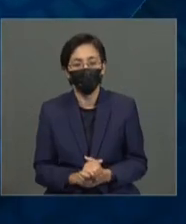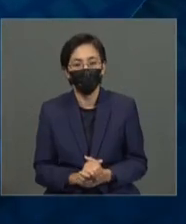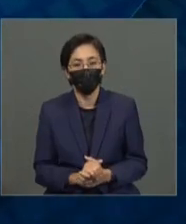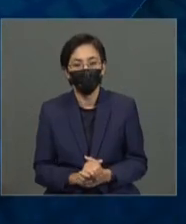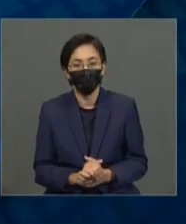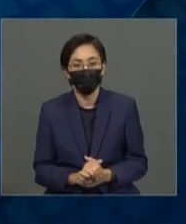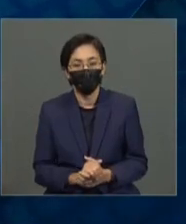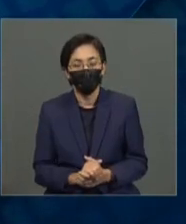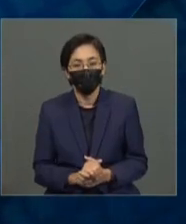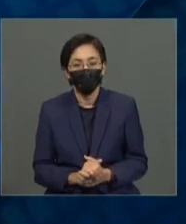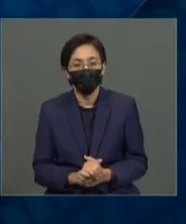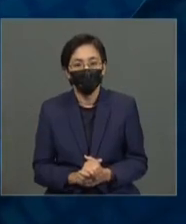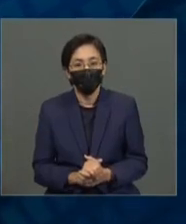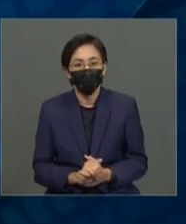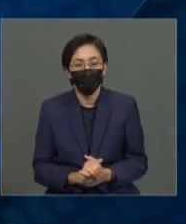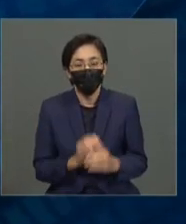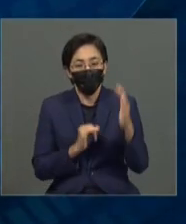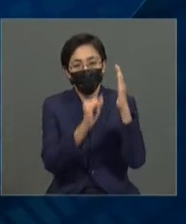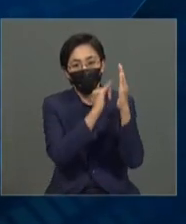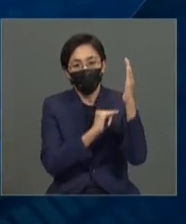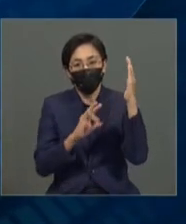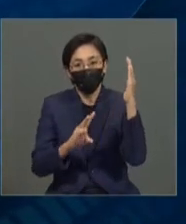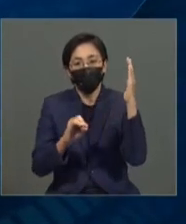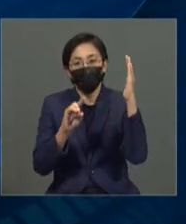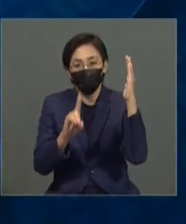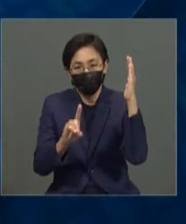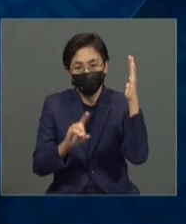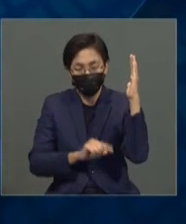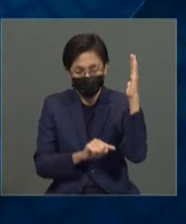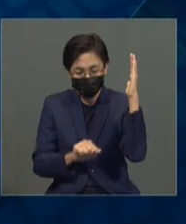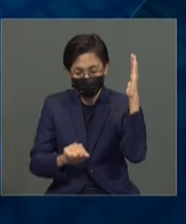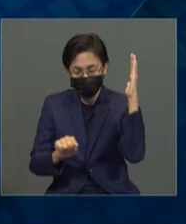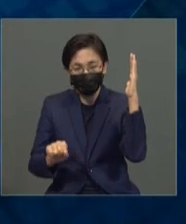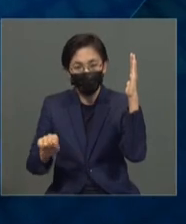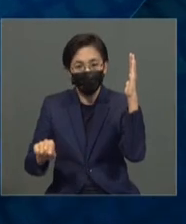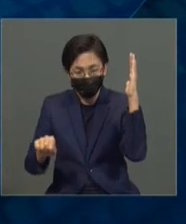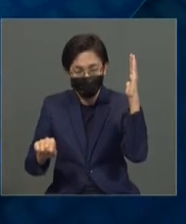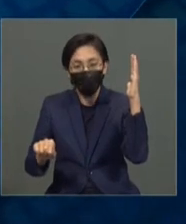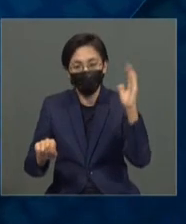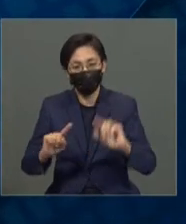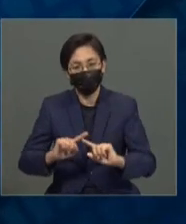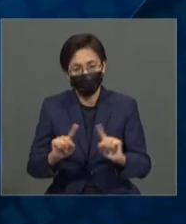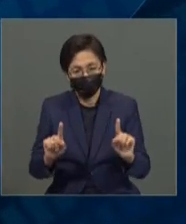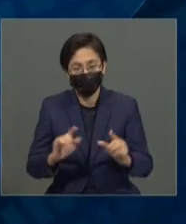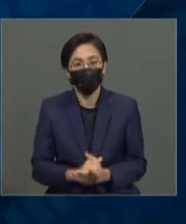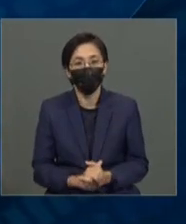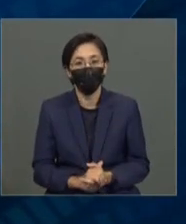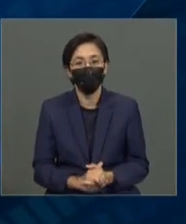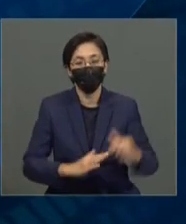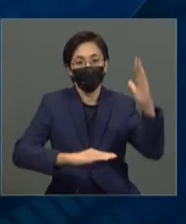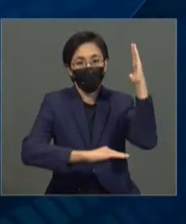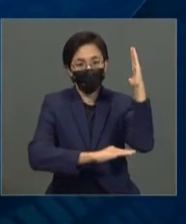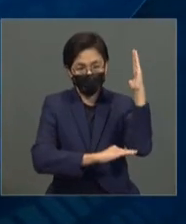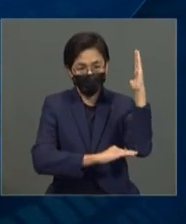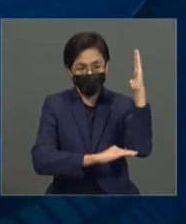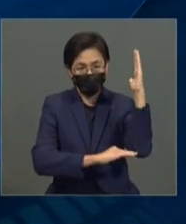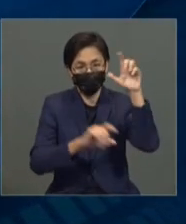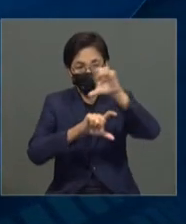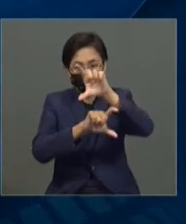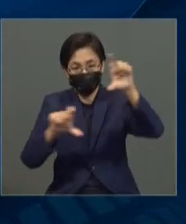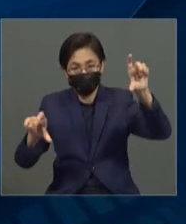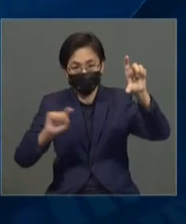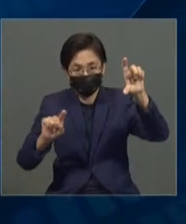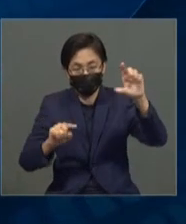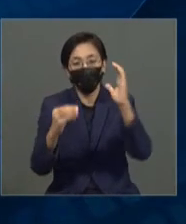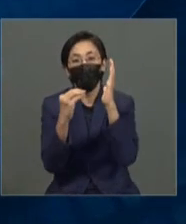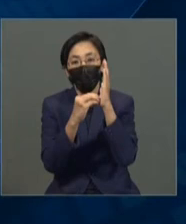รายงานผู้ติดเชื้ออีก71จังหวัดนะคะสไลด์ถัดไปแสดงให้เห็นว่าในส่วนของกรุงเท